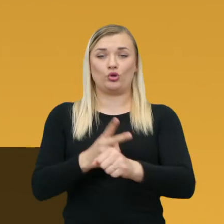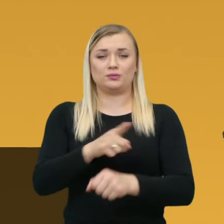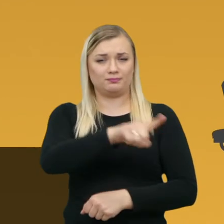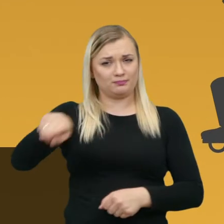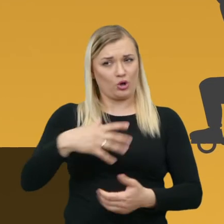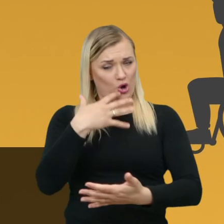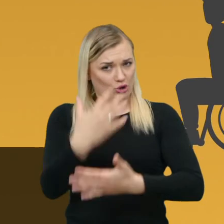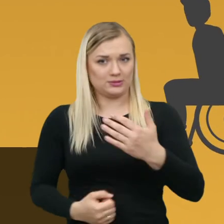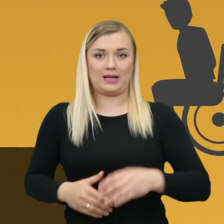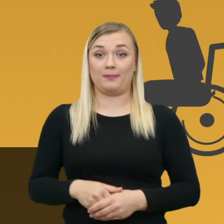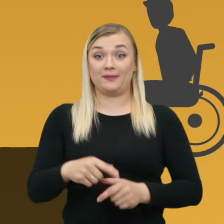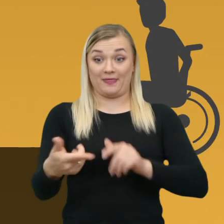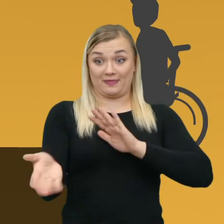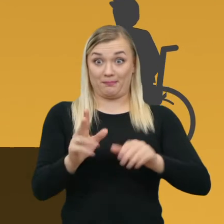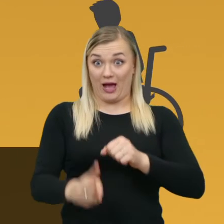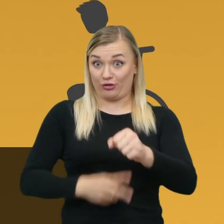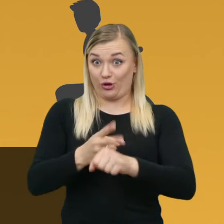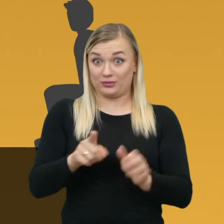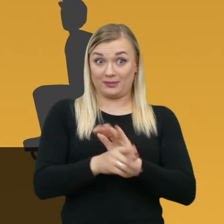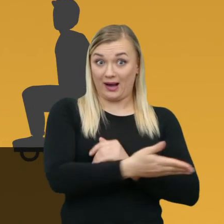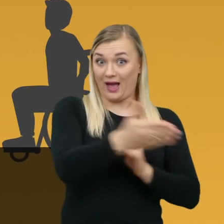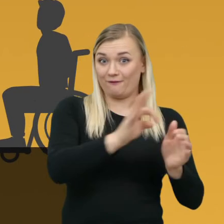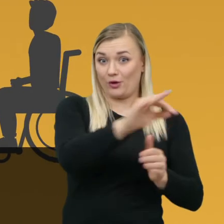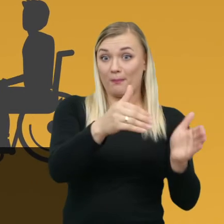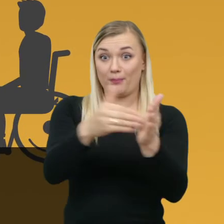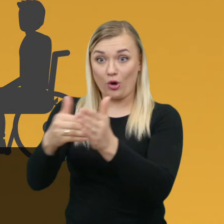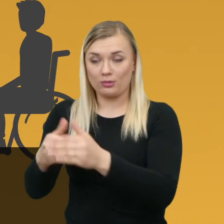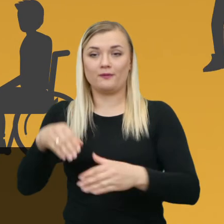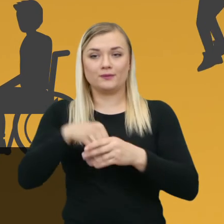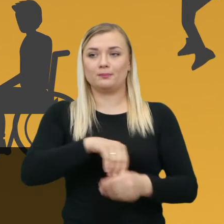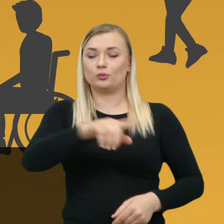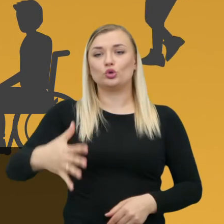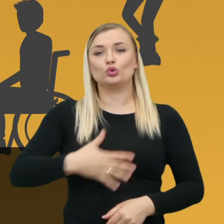Korzystajmy z prawa do dostępności. Dbając o dostępność dla osób ze